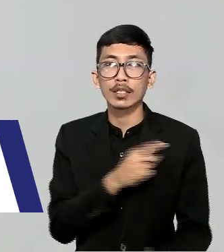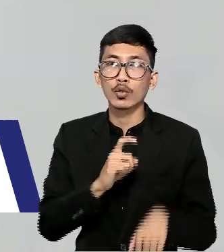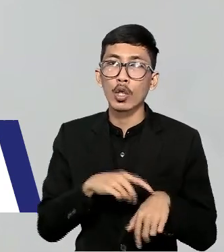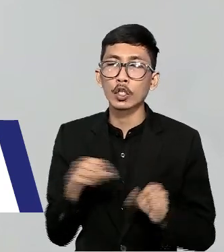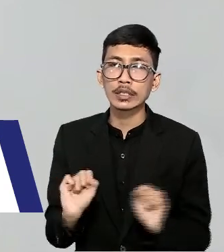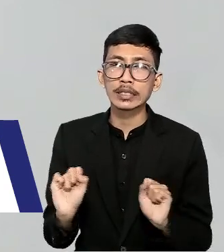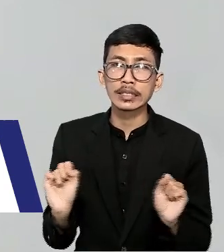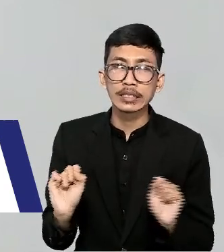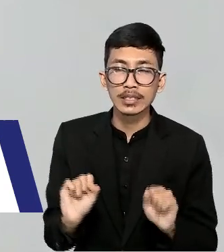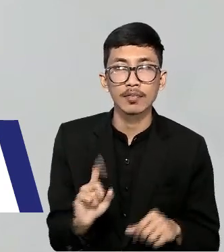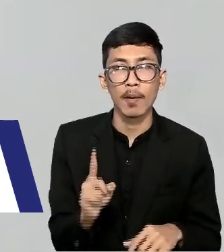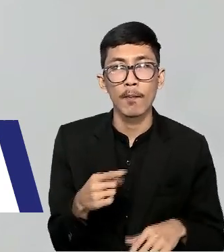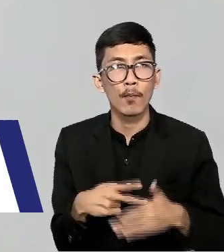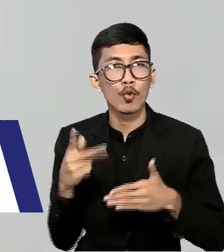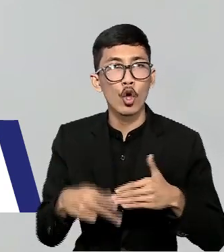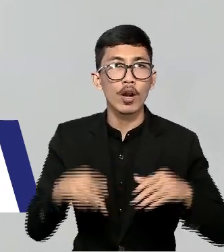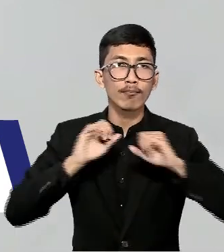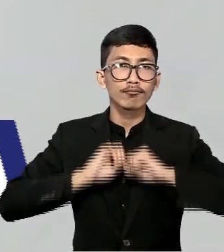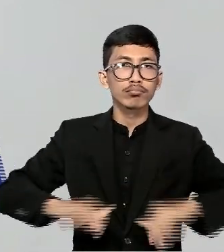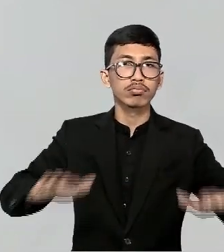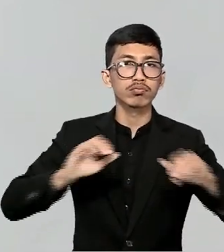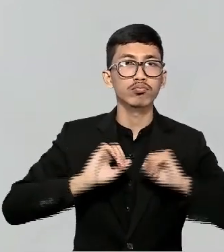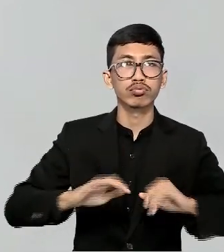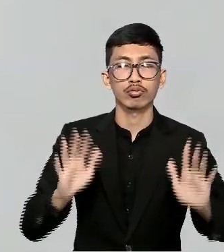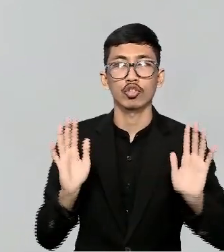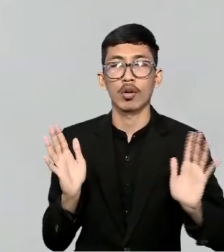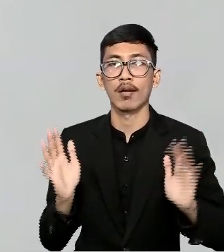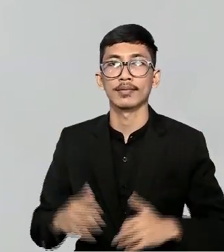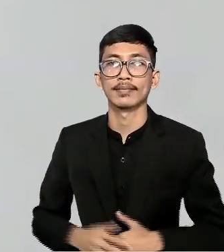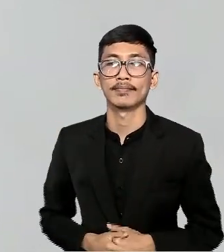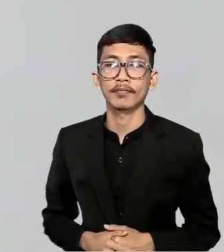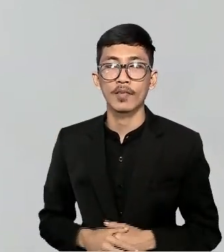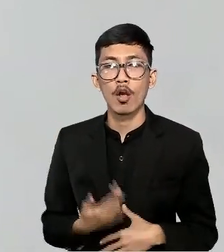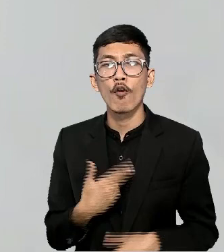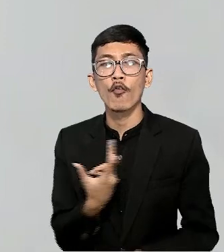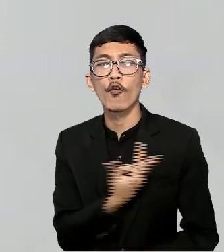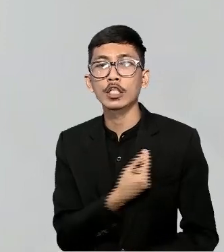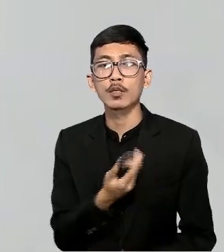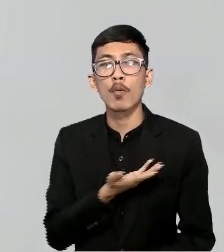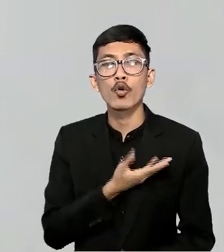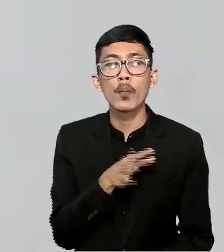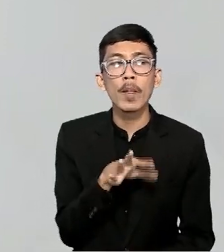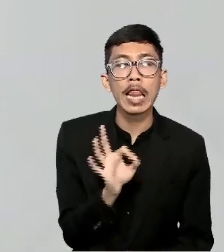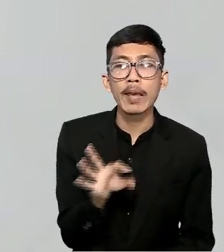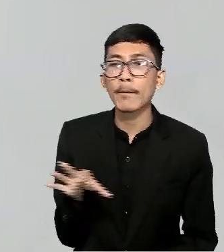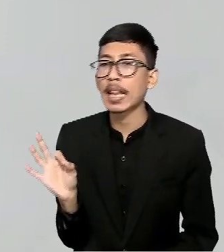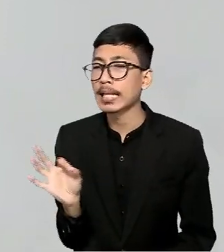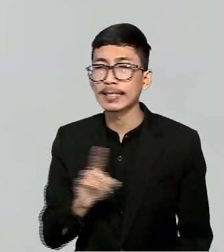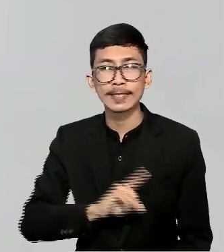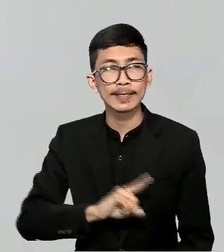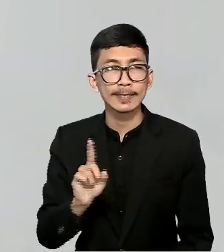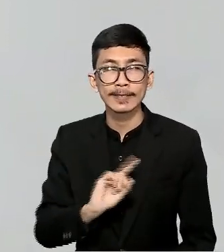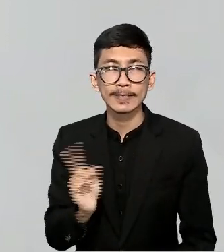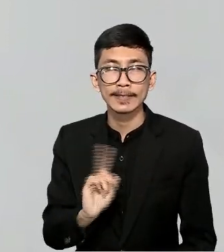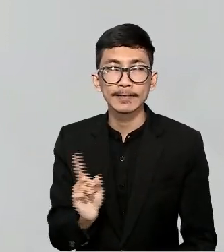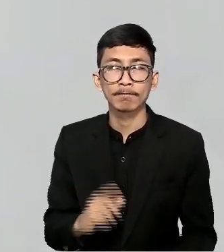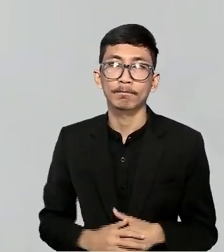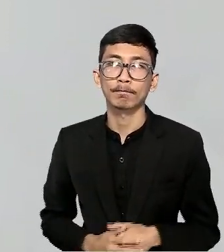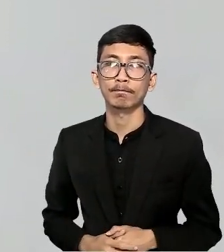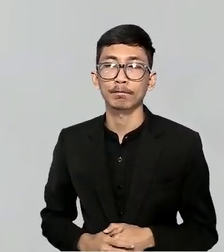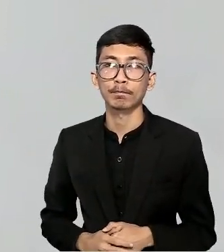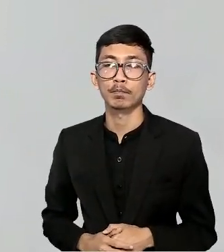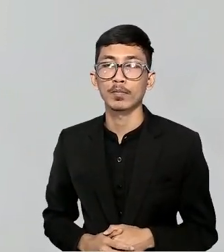program vaksinasi sebaiknya tidak memilih jenis vaksin juga yang tidak kalah pentingnya adalah kita perlu melindungi mereka